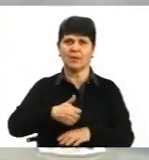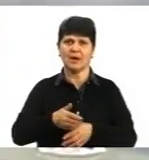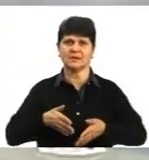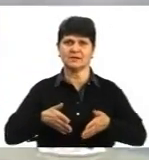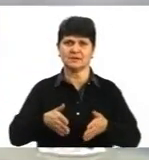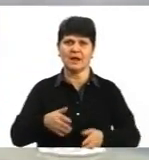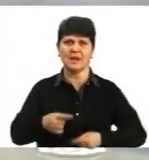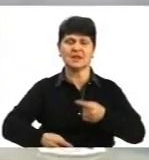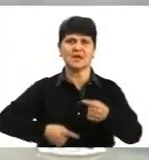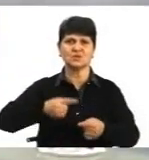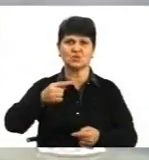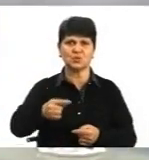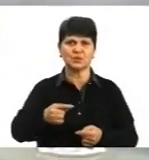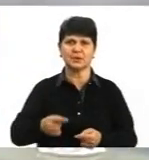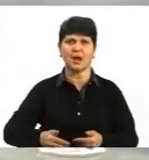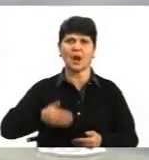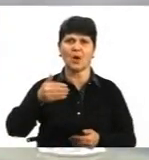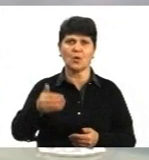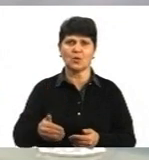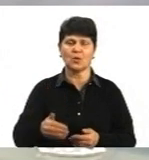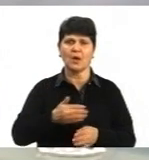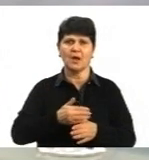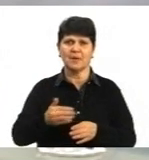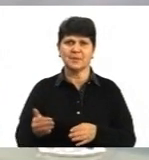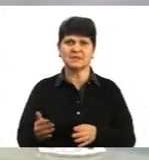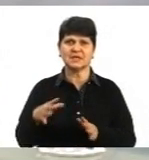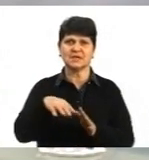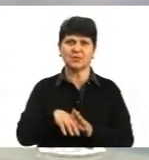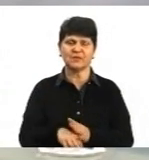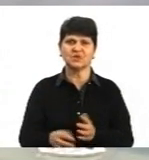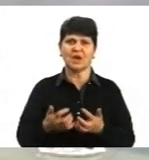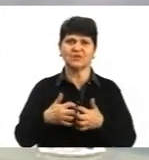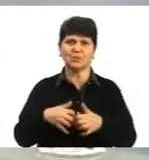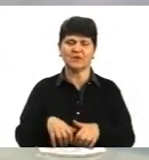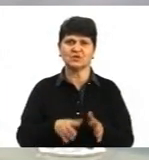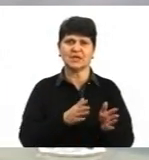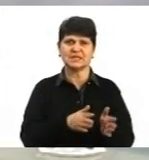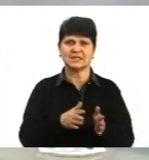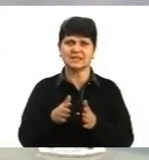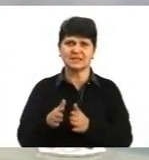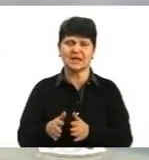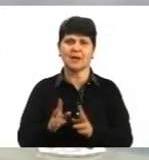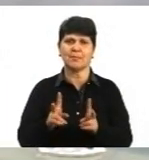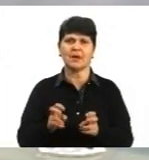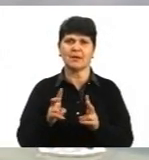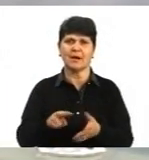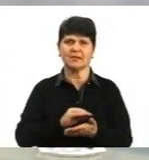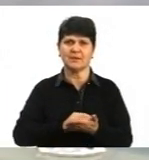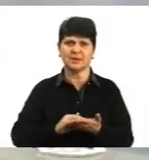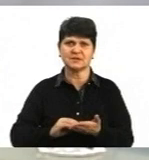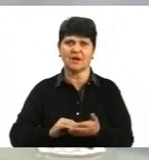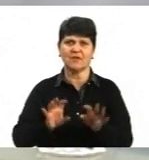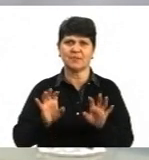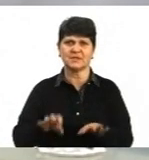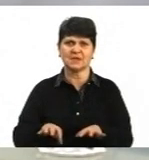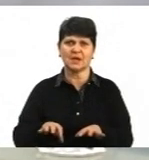Наступний крок після запровадження автоматизованої системи керування дорожнім рухом, як написав міський голова, є власне забезпечення